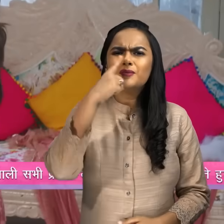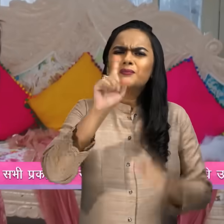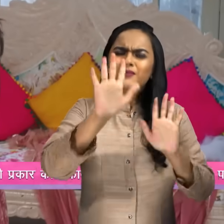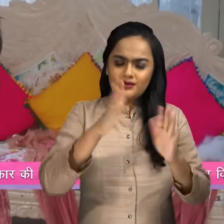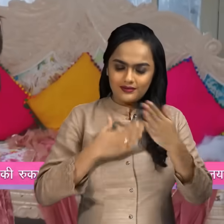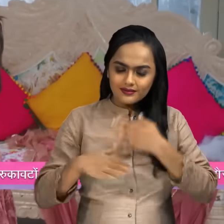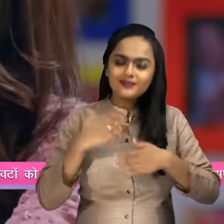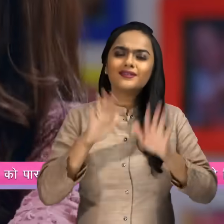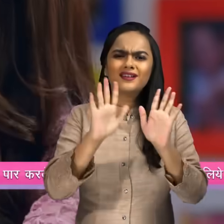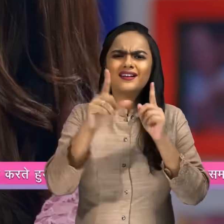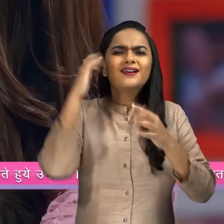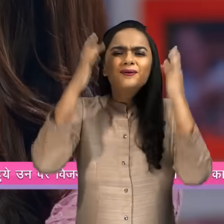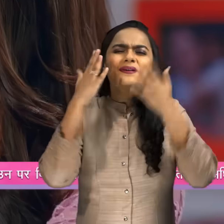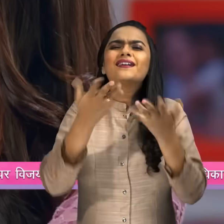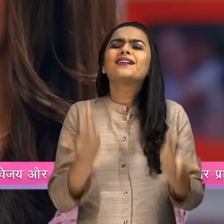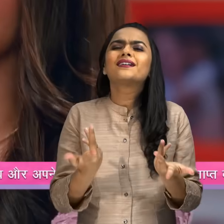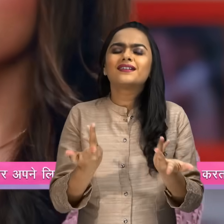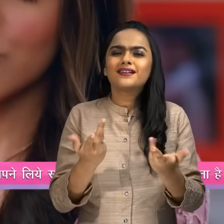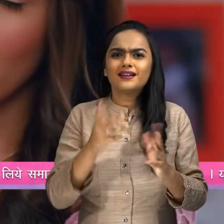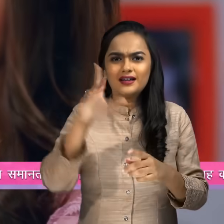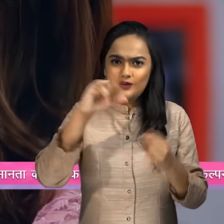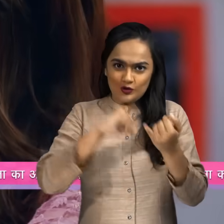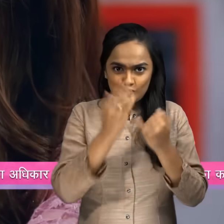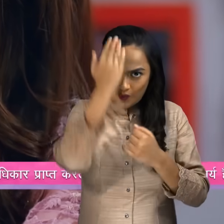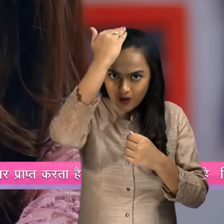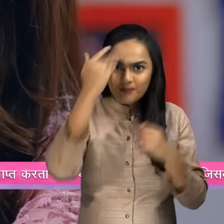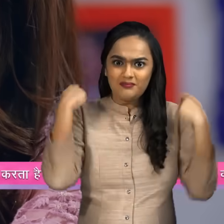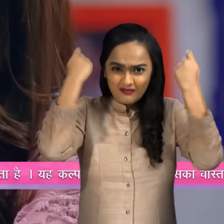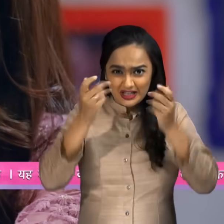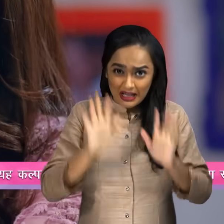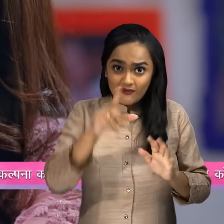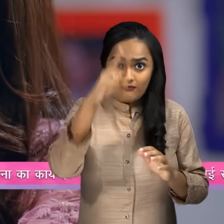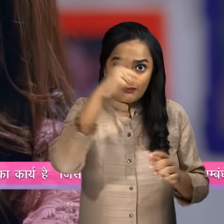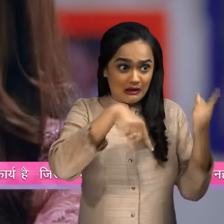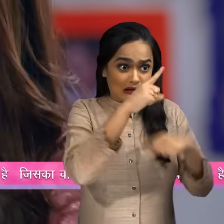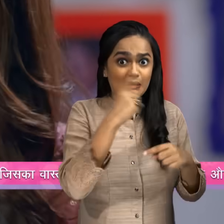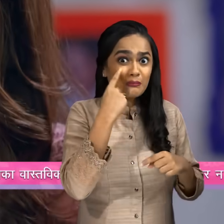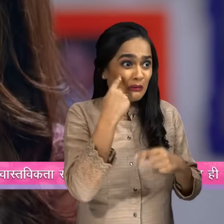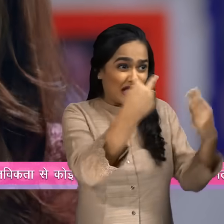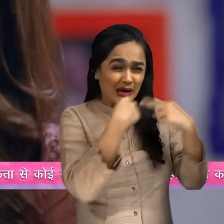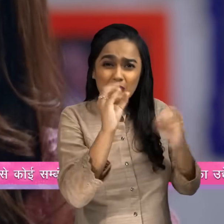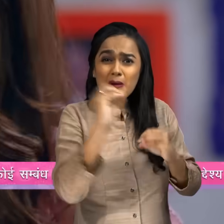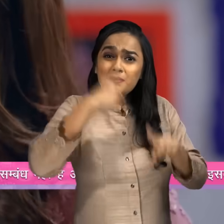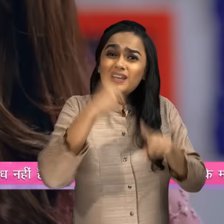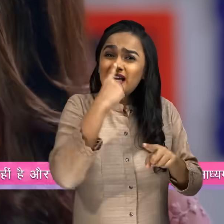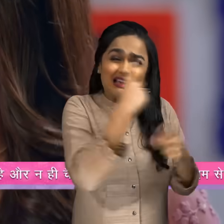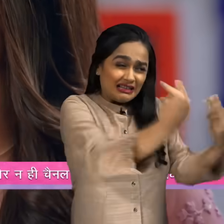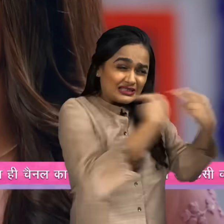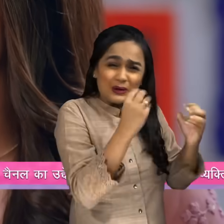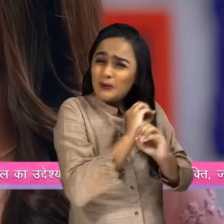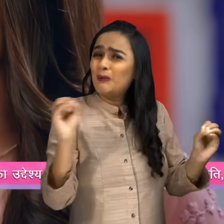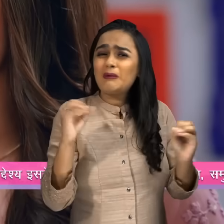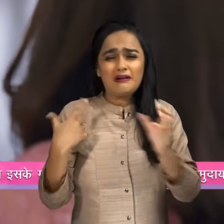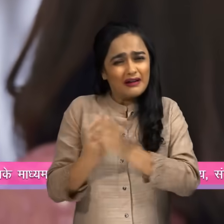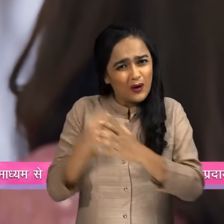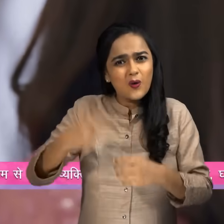मम्मा प्लीज रिलैक्स, क्यों टेंशन ले रहे हो आप? और सोहम और रोहन बीच के होते हुए आपकी हीर की तरफ ना लड़के तो क्या, लड़की भी आंख उठाकर नहीं